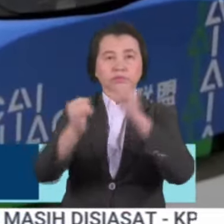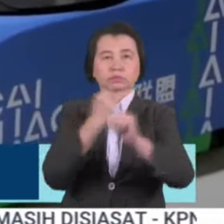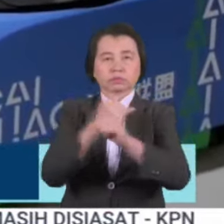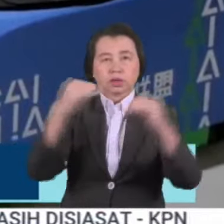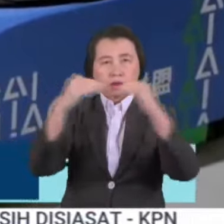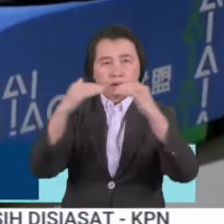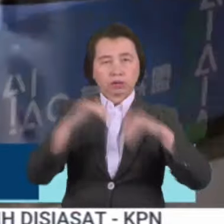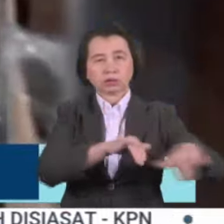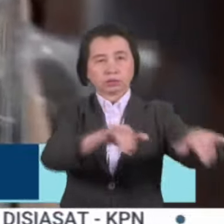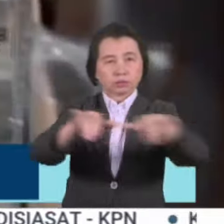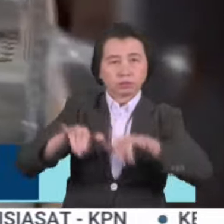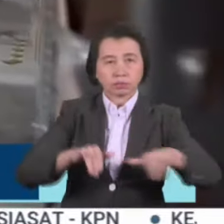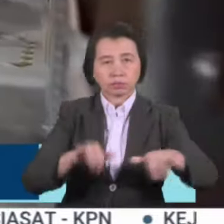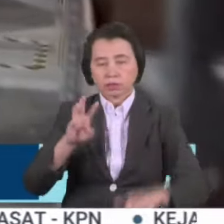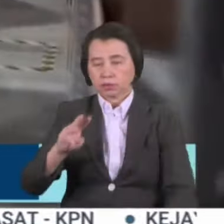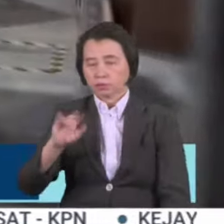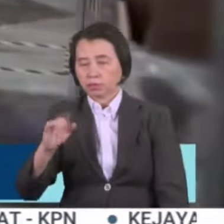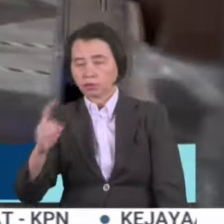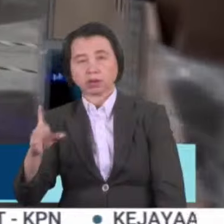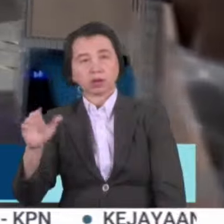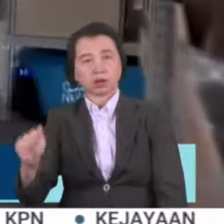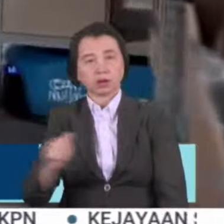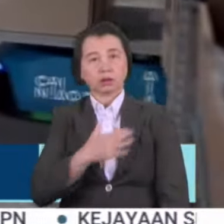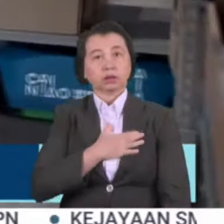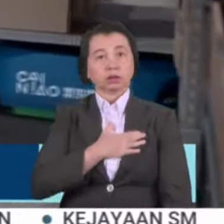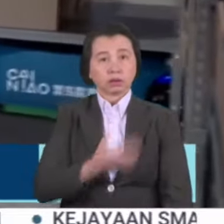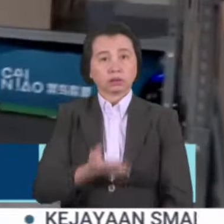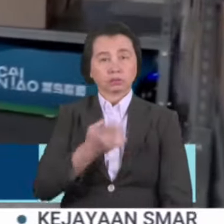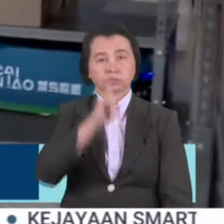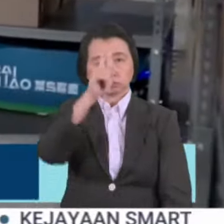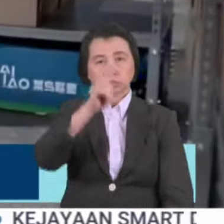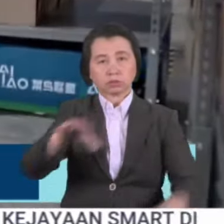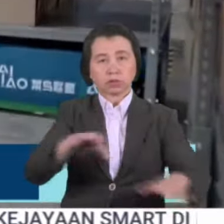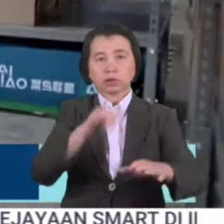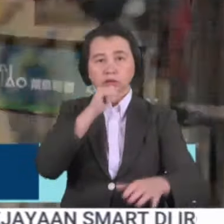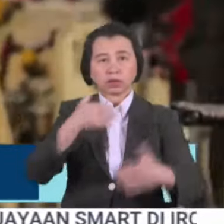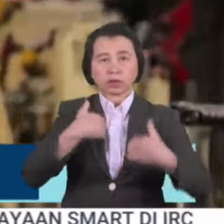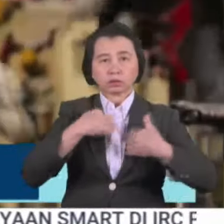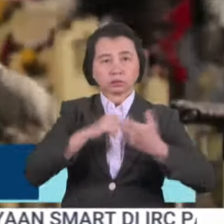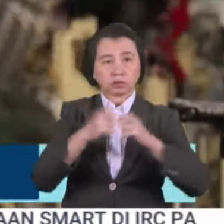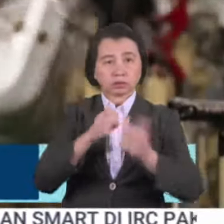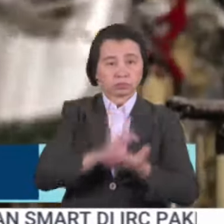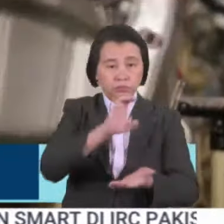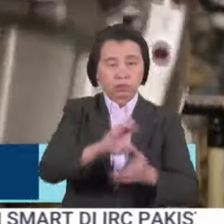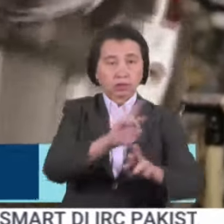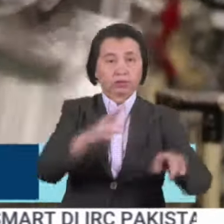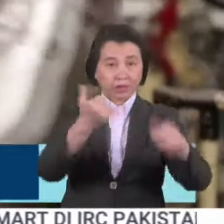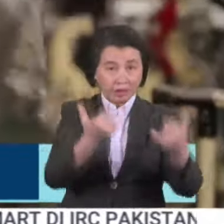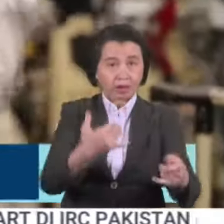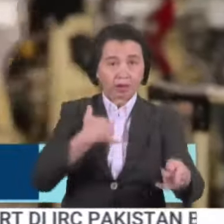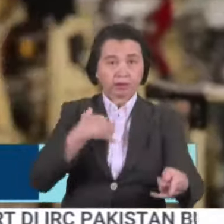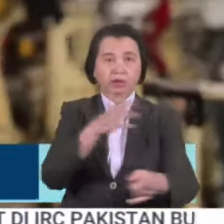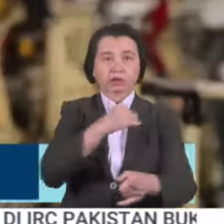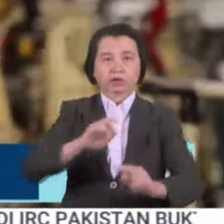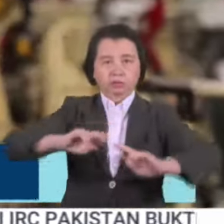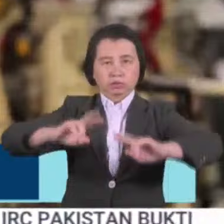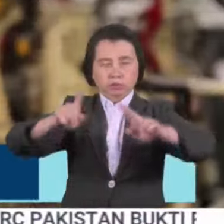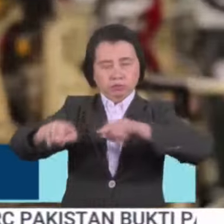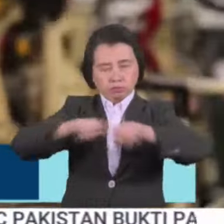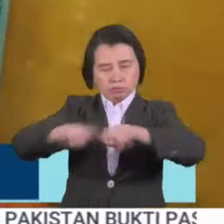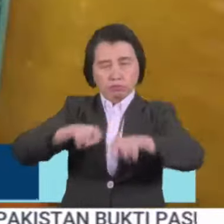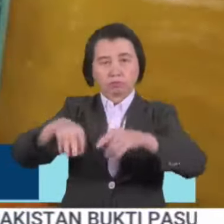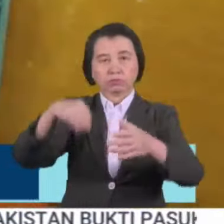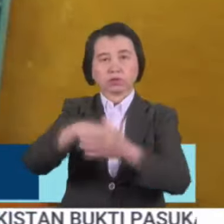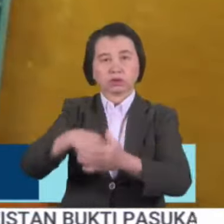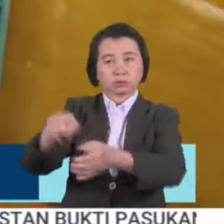adil dan saksama. MAIDA komited untuk pastikan pelaksanaannya tidak jejaskan pelaburan sedia ada, seterusnya tingkatkan daya